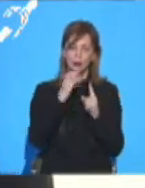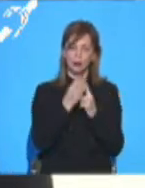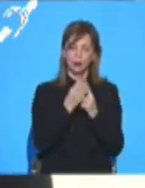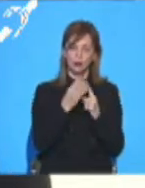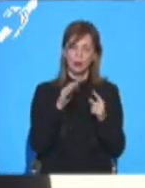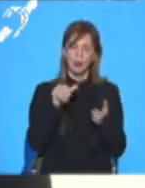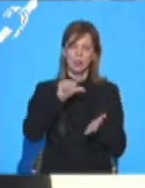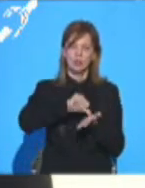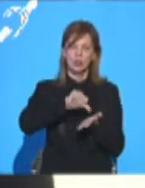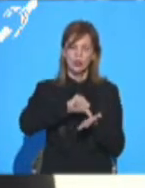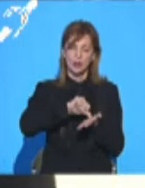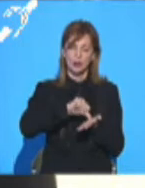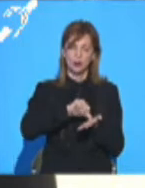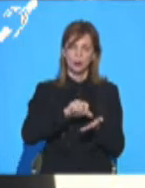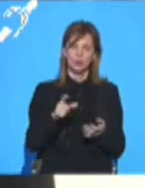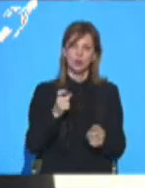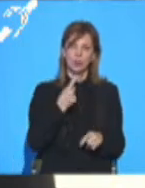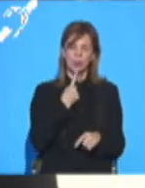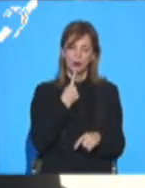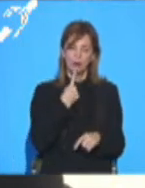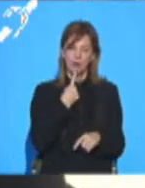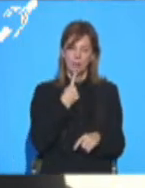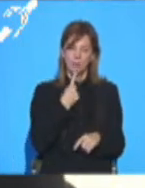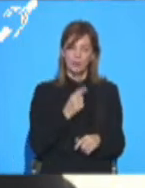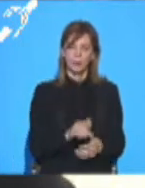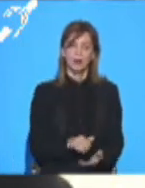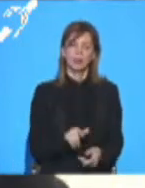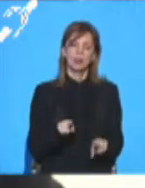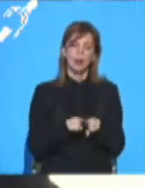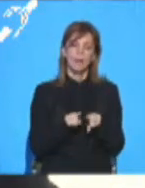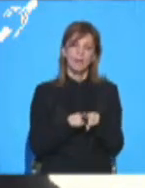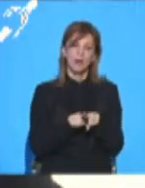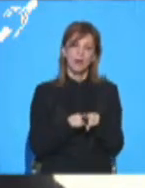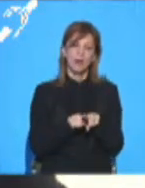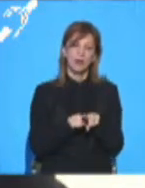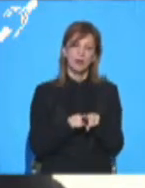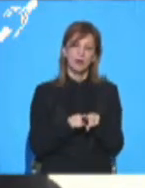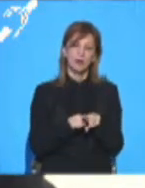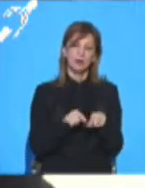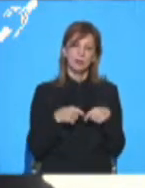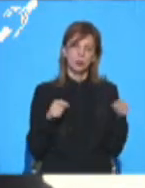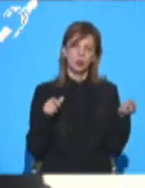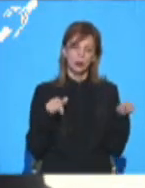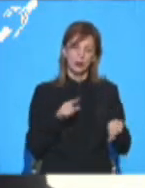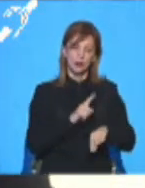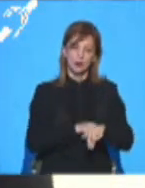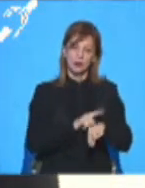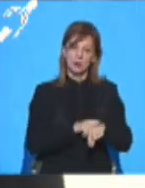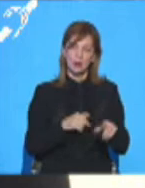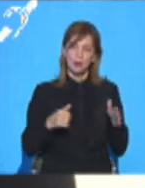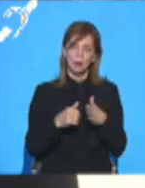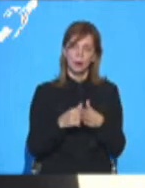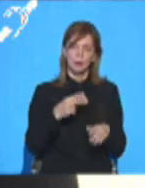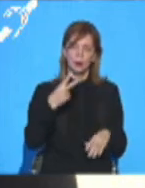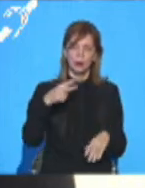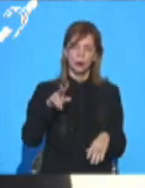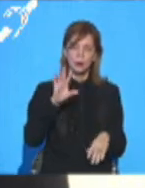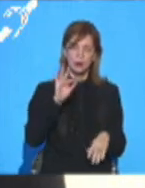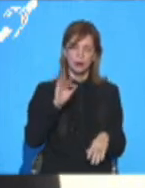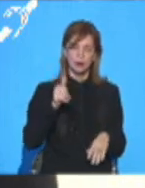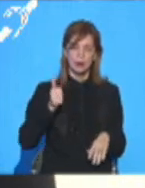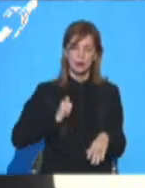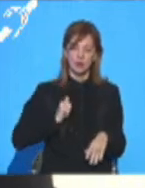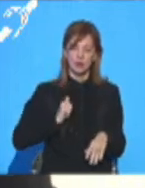în piața Frații Buzești din municipiul Craiova. Totodată, pe toată această perioadă, peste 250 de jandarmi